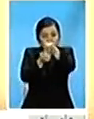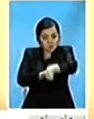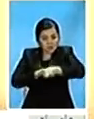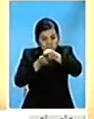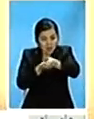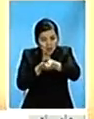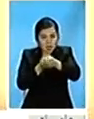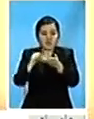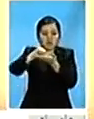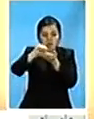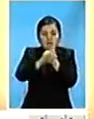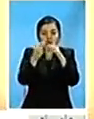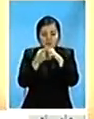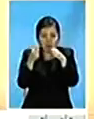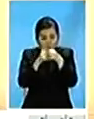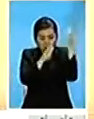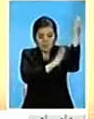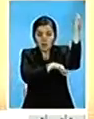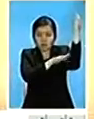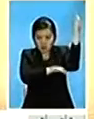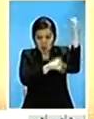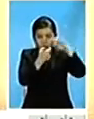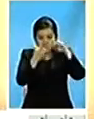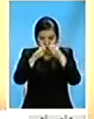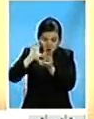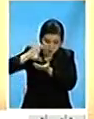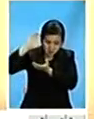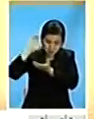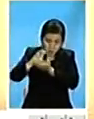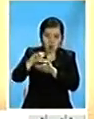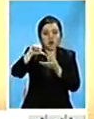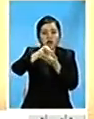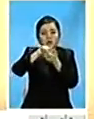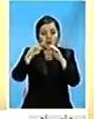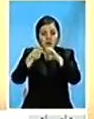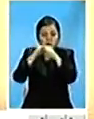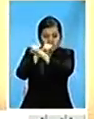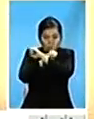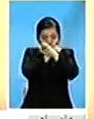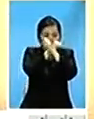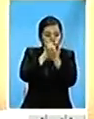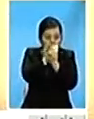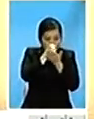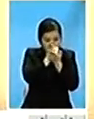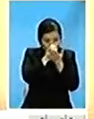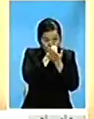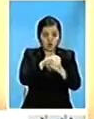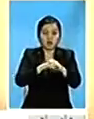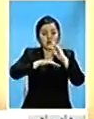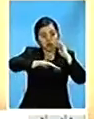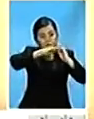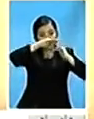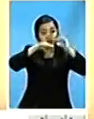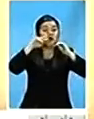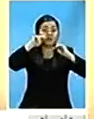แก้ไขปัญหาจังหวัดชายแดนภาคใต้การแก้ไขและป้องกันปัญหายาเสพติดการพัฒนา